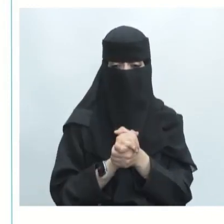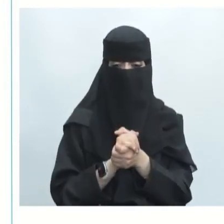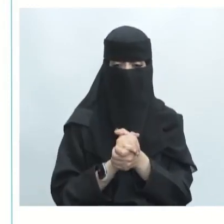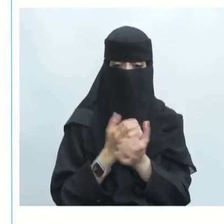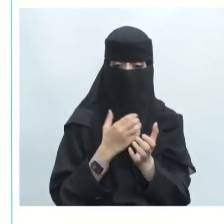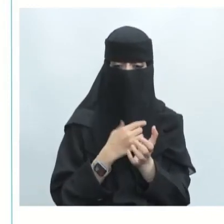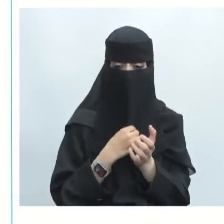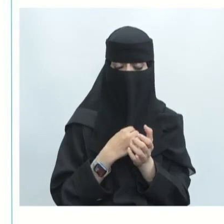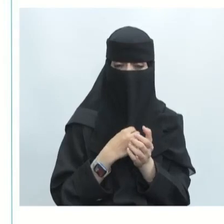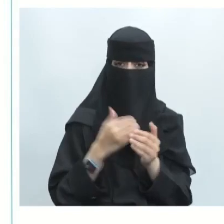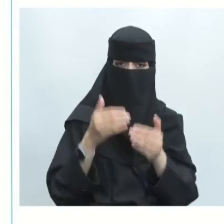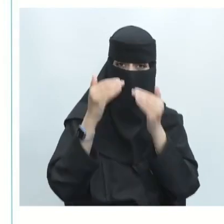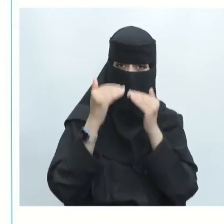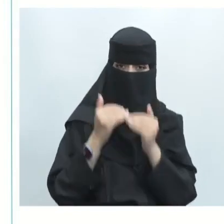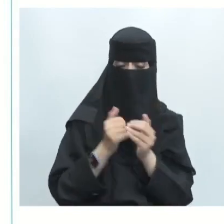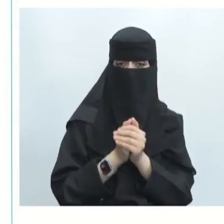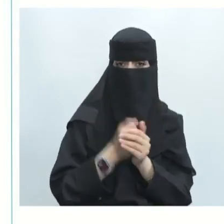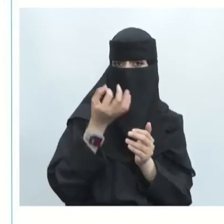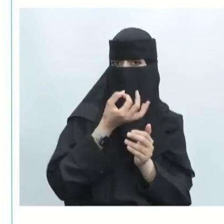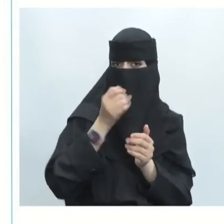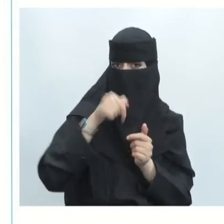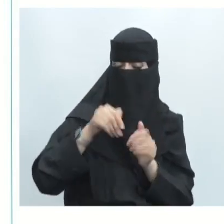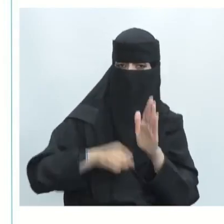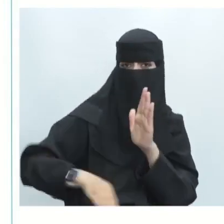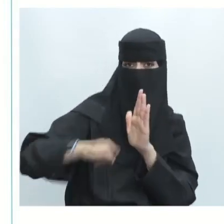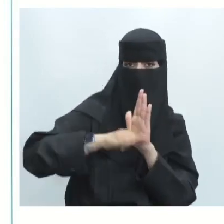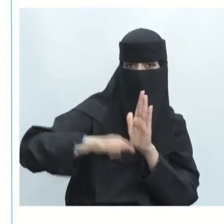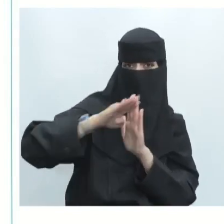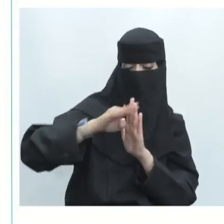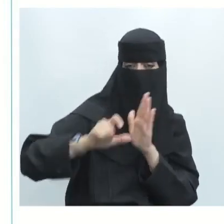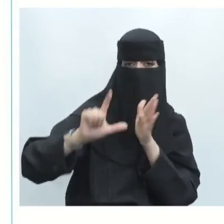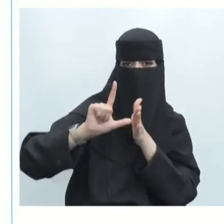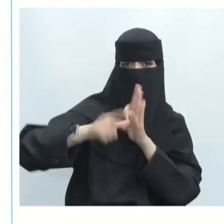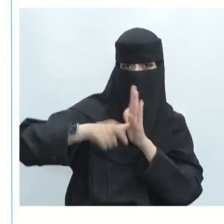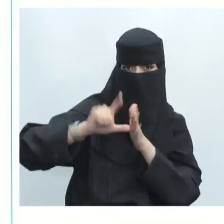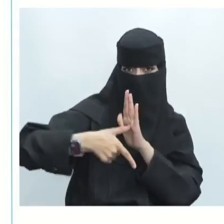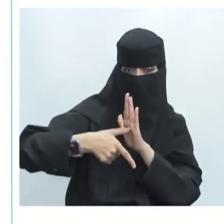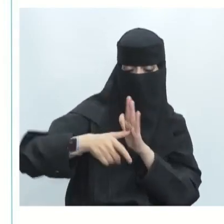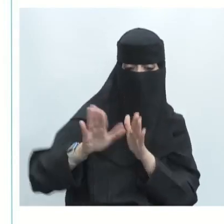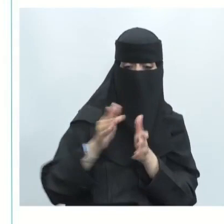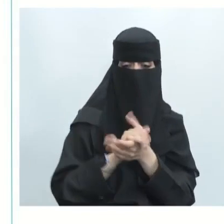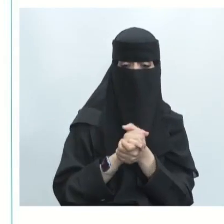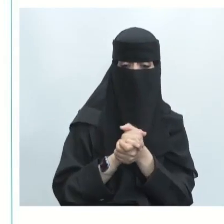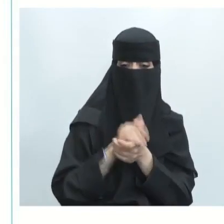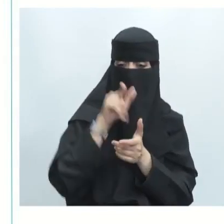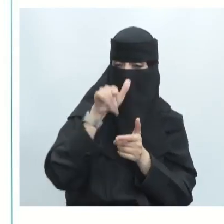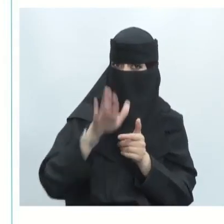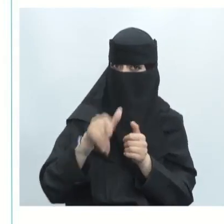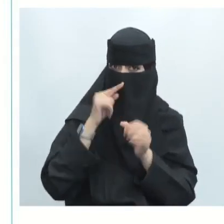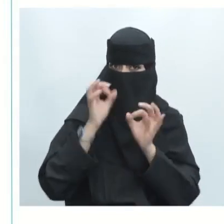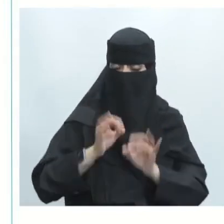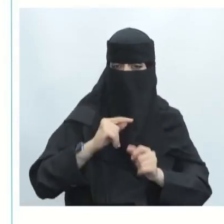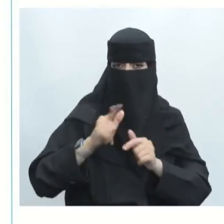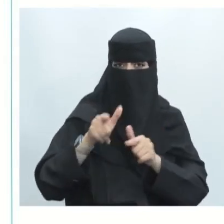الاخرى ناتي الى ما يسمى مستويات التخطيط او ليفل اوف بلانينج وهي بالتاكيد